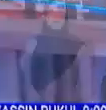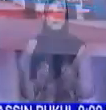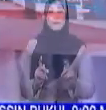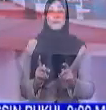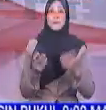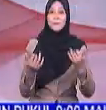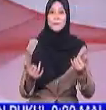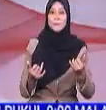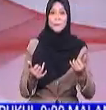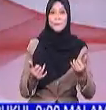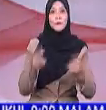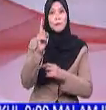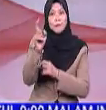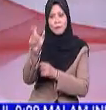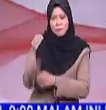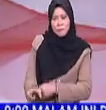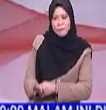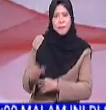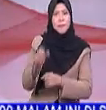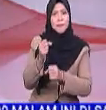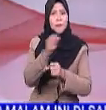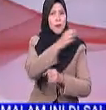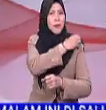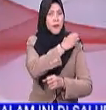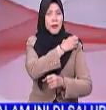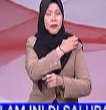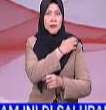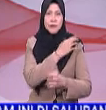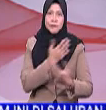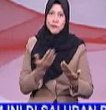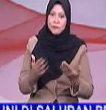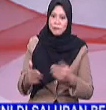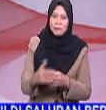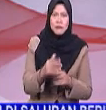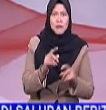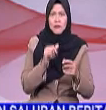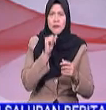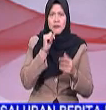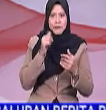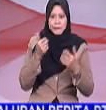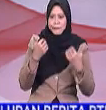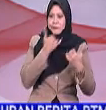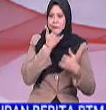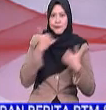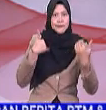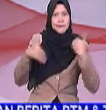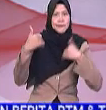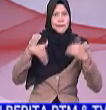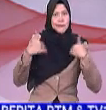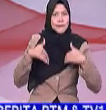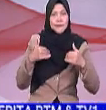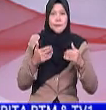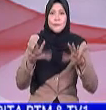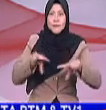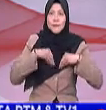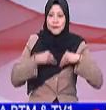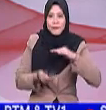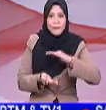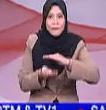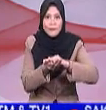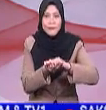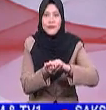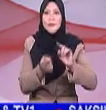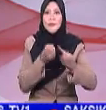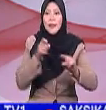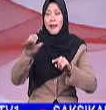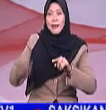Saya bertemu kembali. Seorang pegawai Jabatan Perikanan mengaku tidak bersalah terhadap 5 pertuduhan menerima suapan daripada sebuah syarikat milik